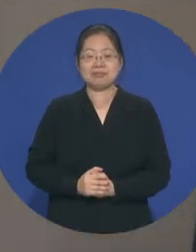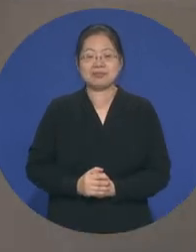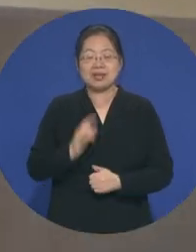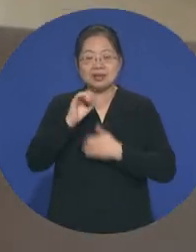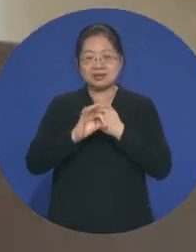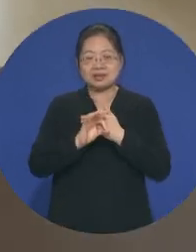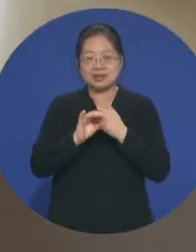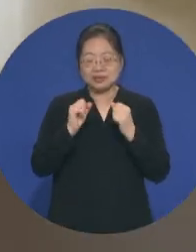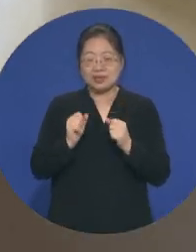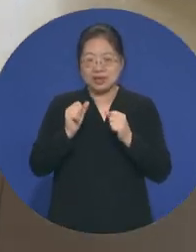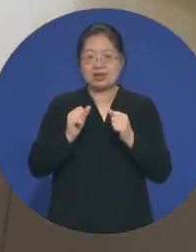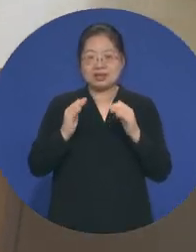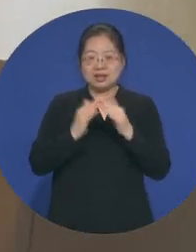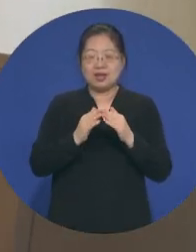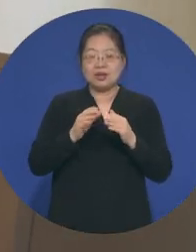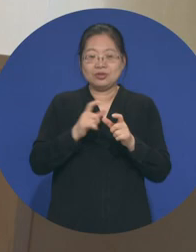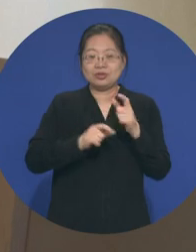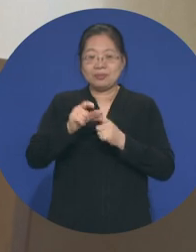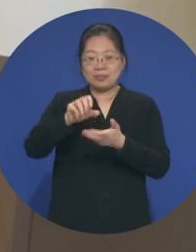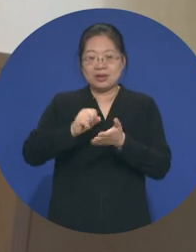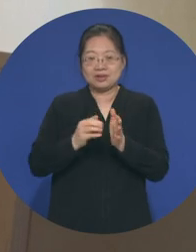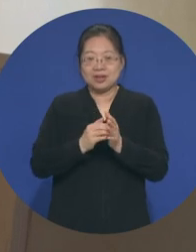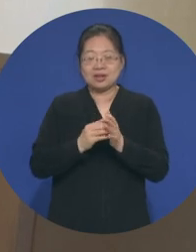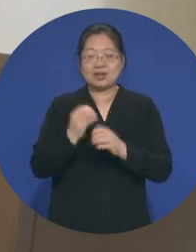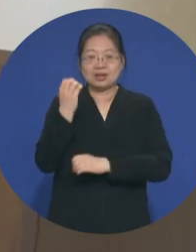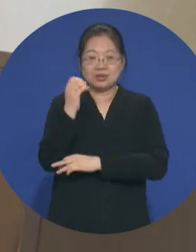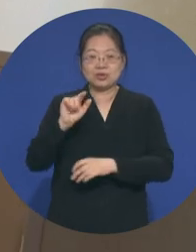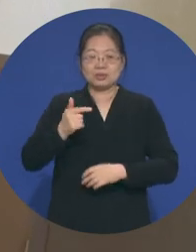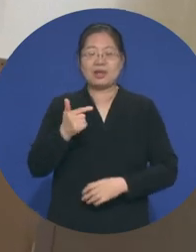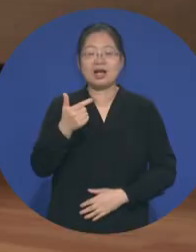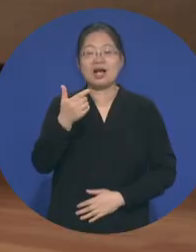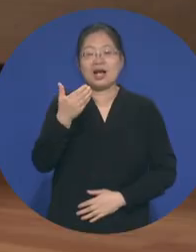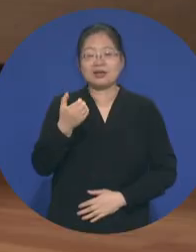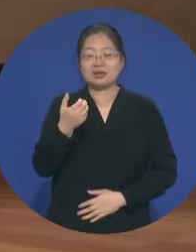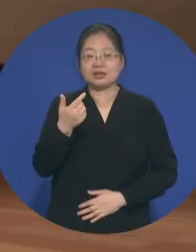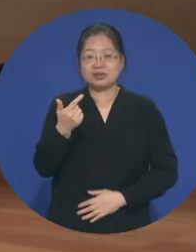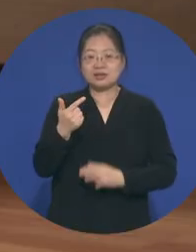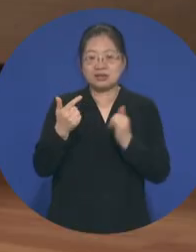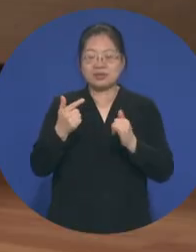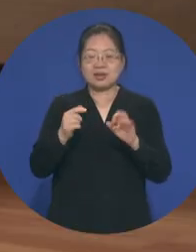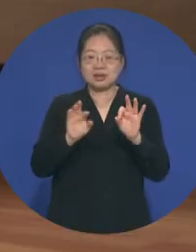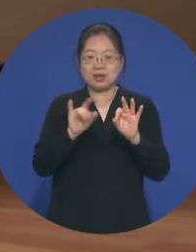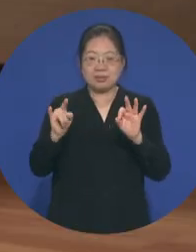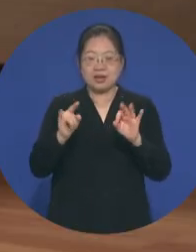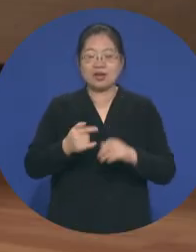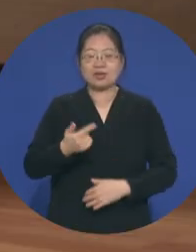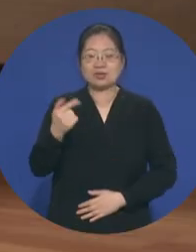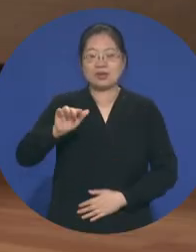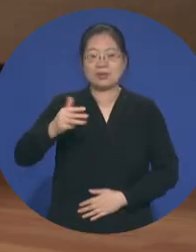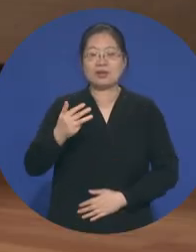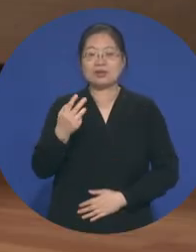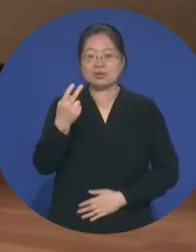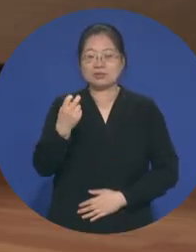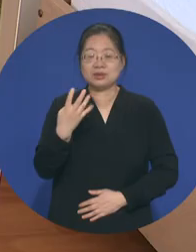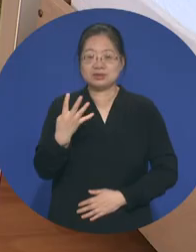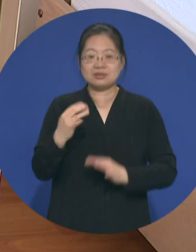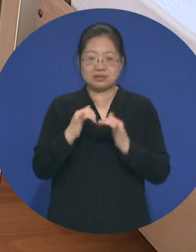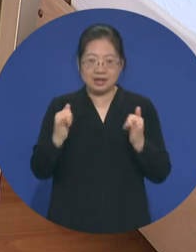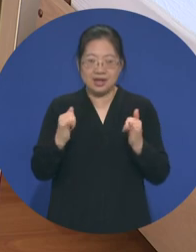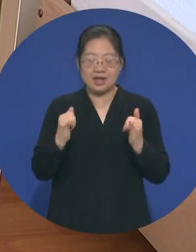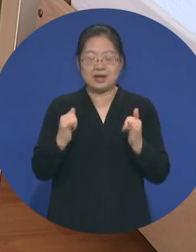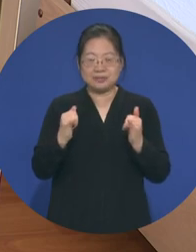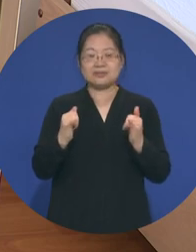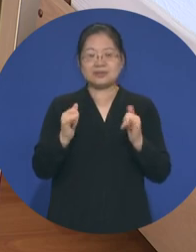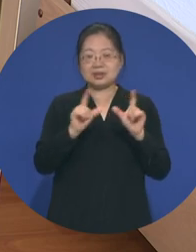돈는 임시 주거시설 추가 확보를 통해 기존 수용인원 6명에 는 684명